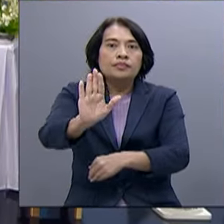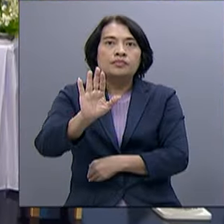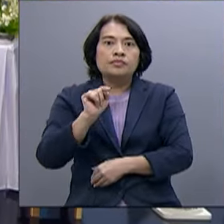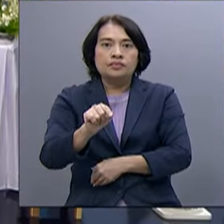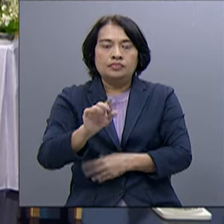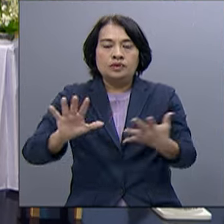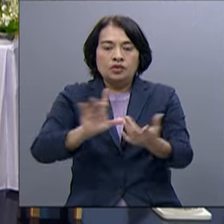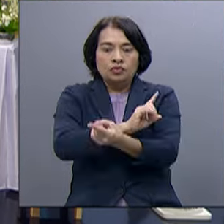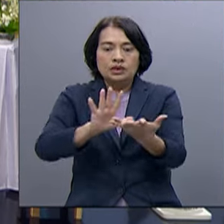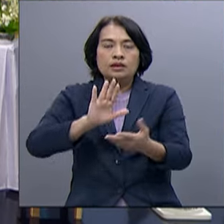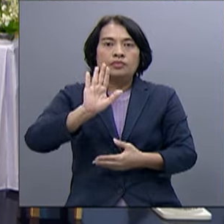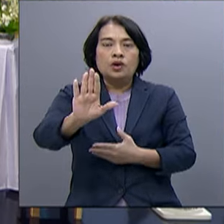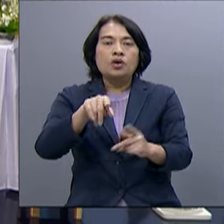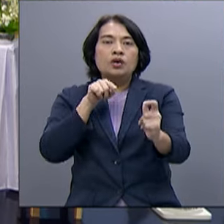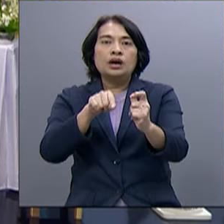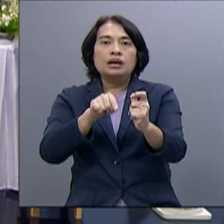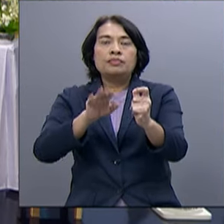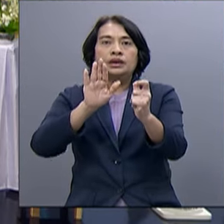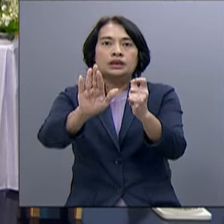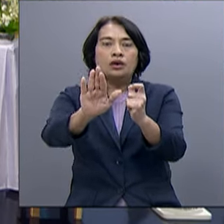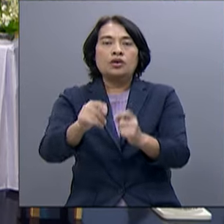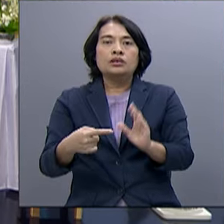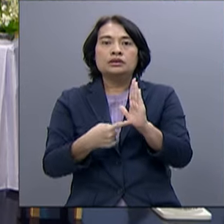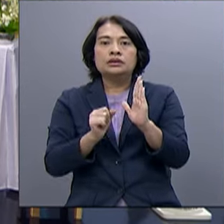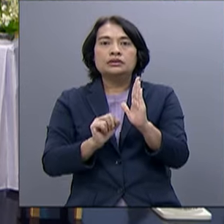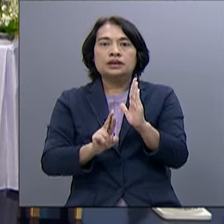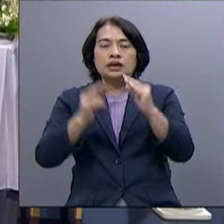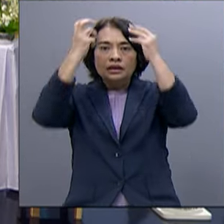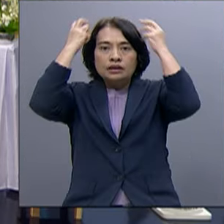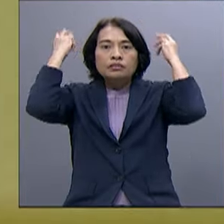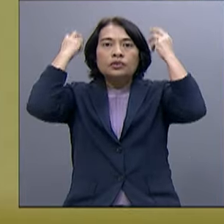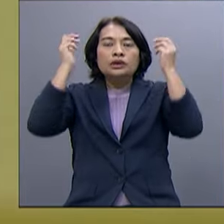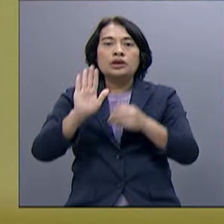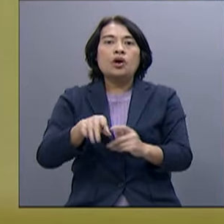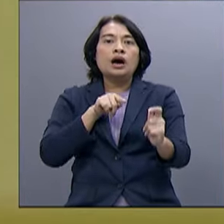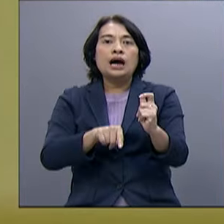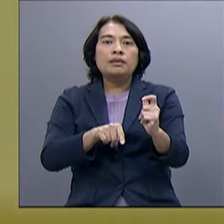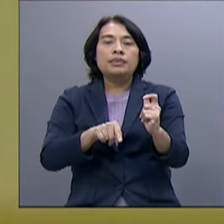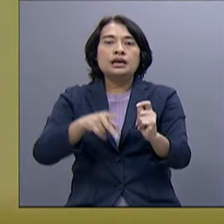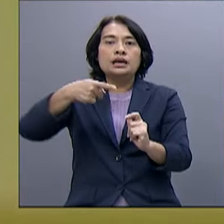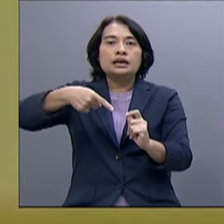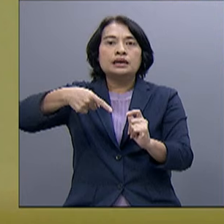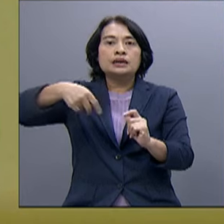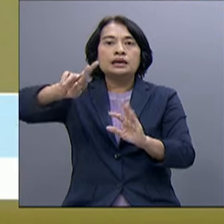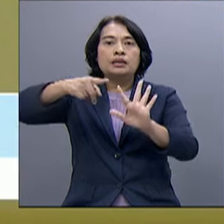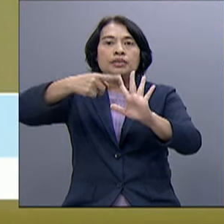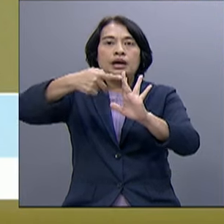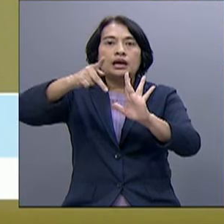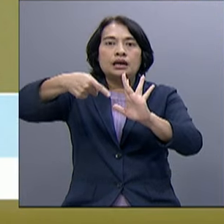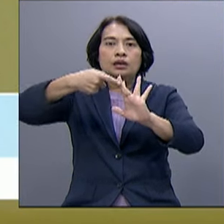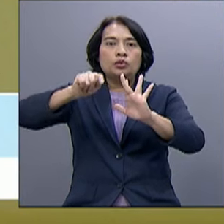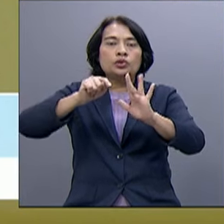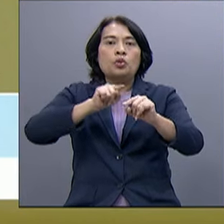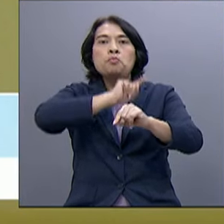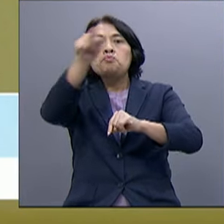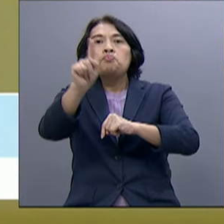ณีถิ่นของคนอำเภอพุทธบาทนะครับซึ่งสมัยก่อนเนี่ยก็คือคนอำเภอพุทธบาทนะครับในช่วงข้าวพรรษาก็จะขึ้นไปบนเข